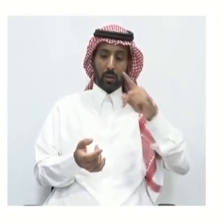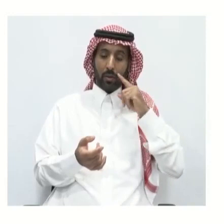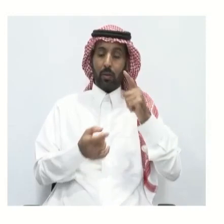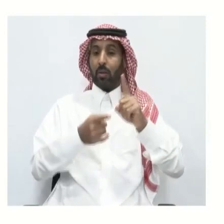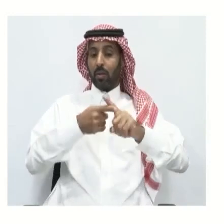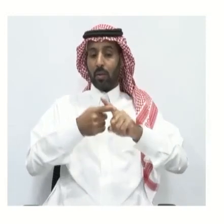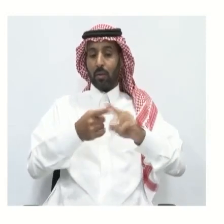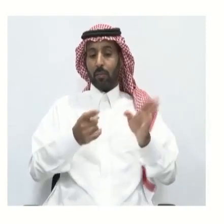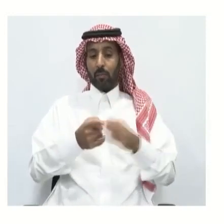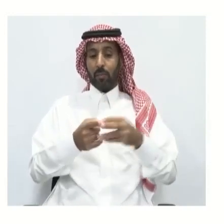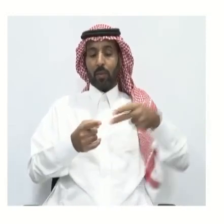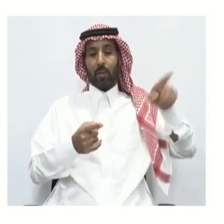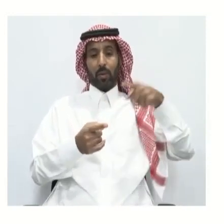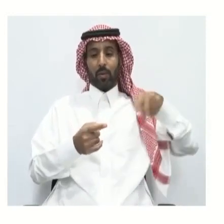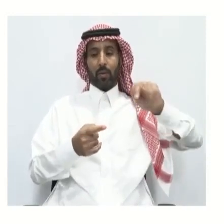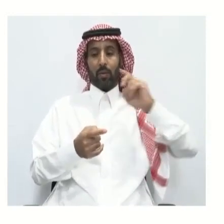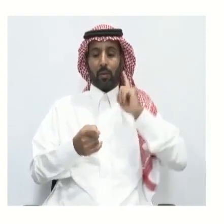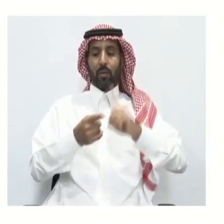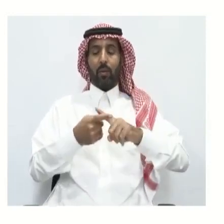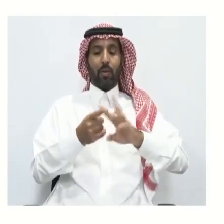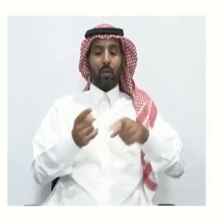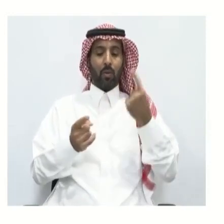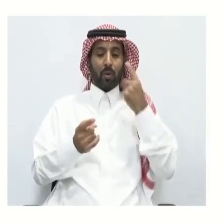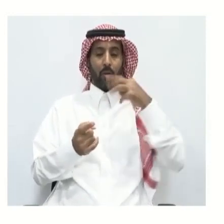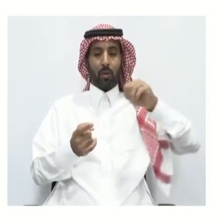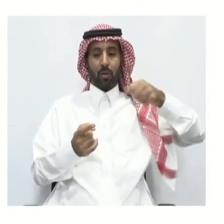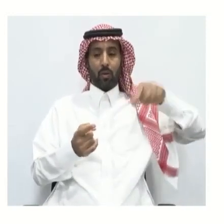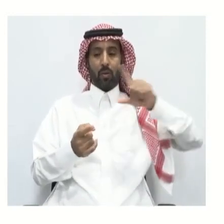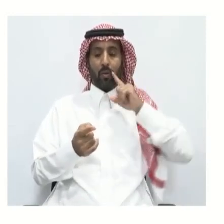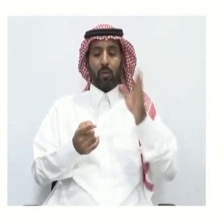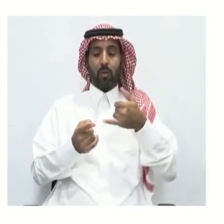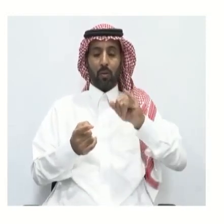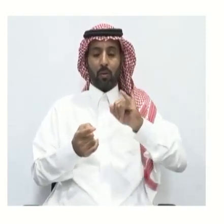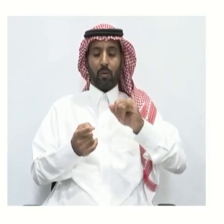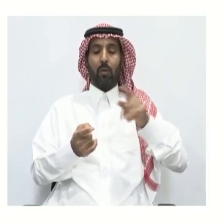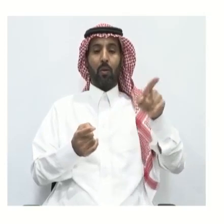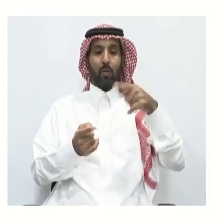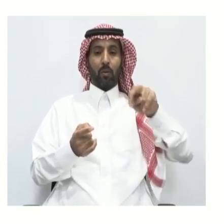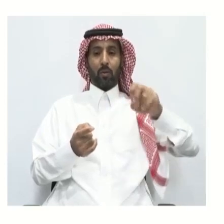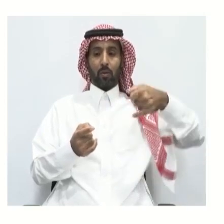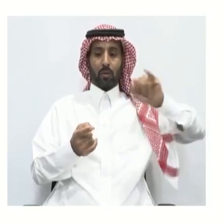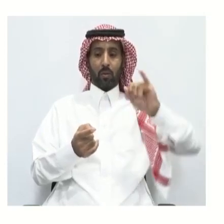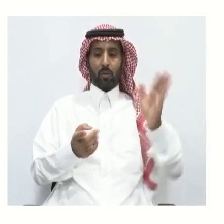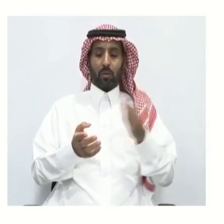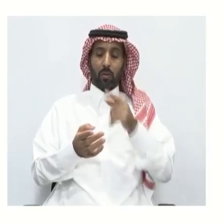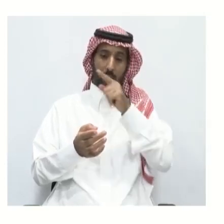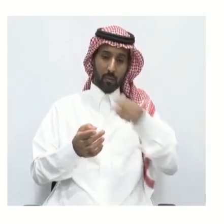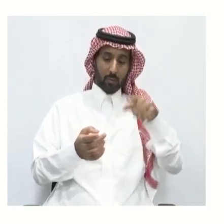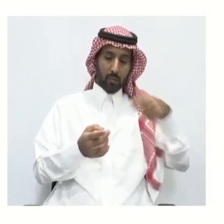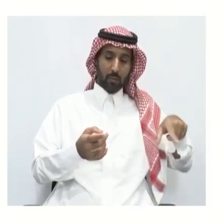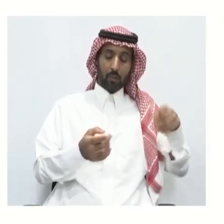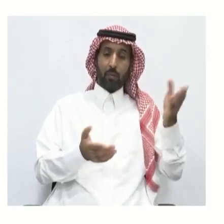نضربها في النسبه المشتقه واحد مول من يوديد الزنك على واحد مول من الزنك سنشطب